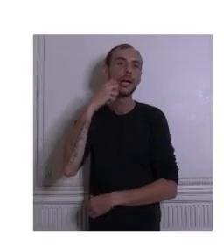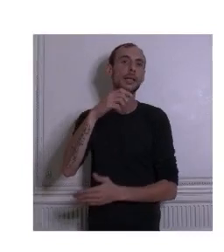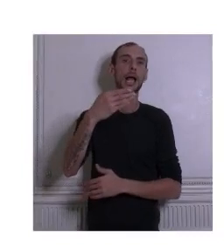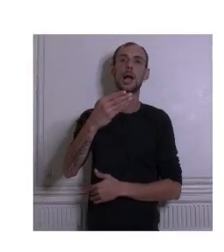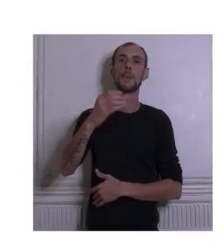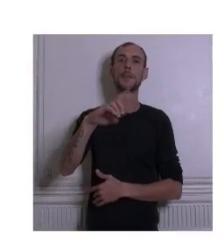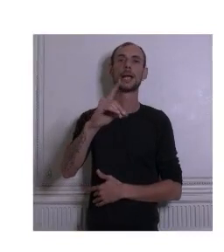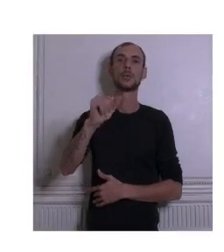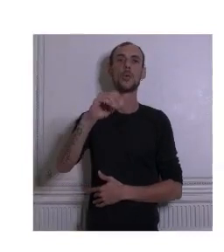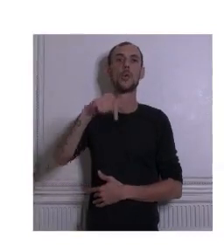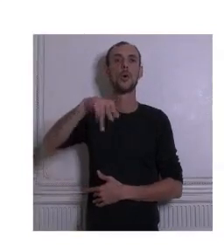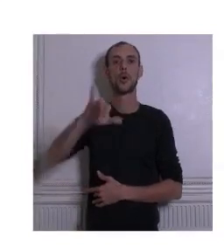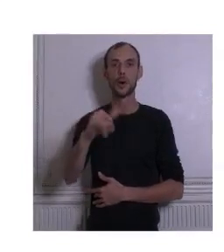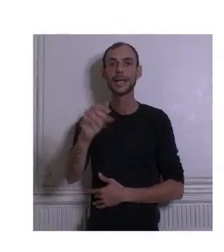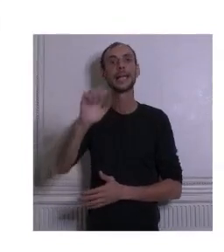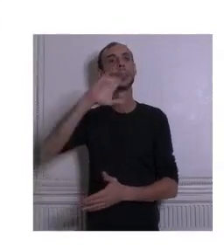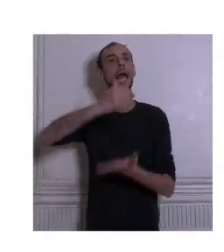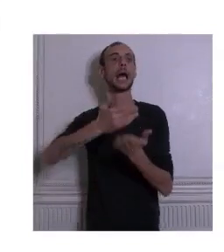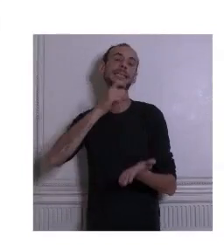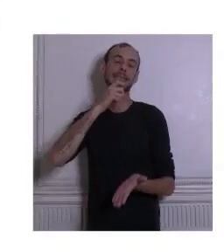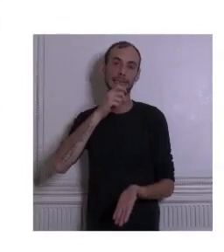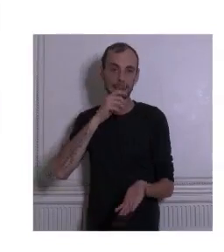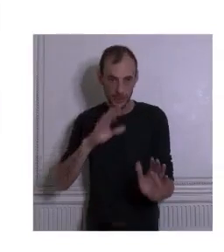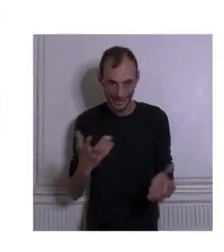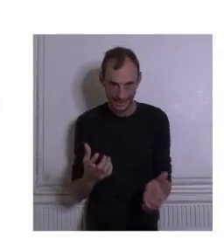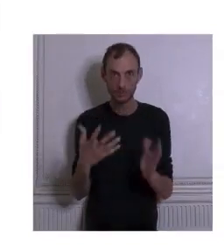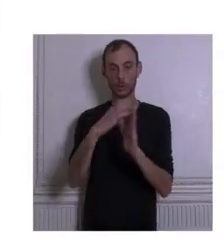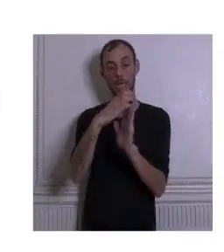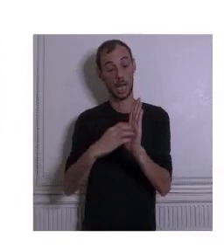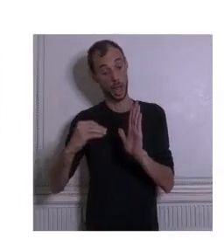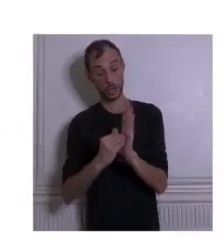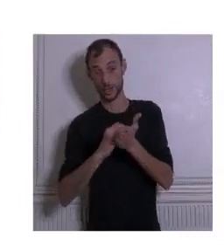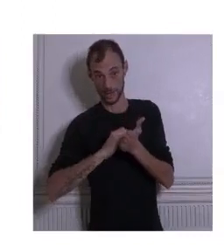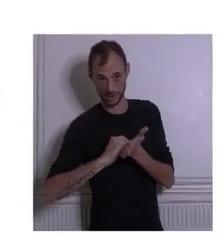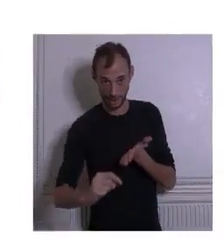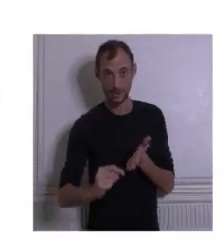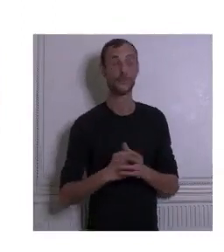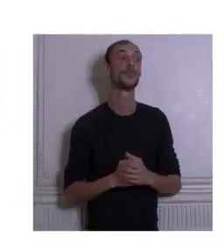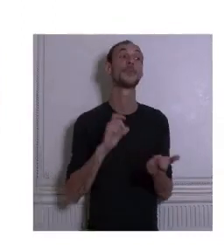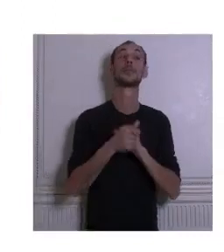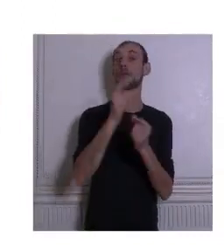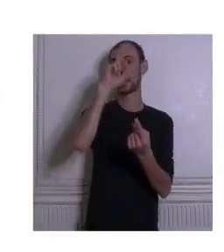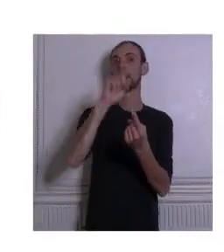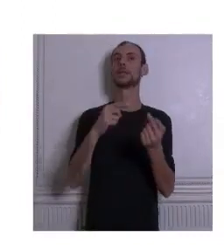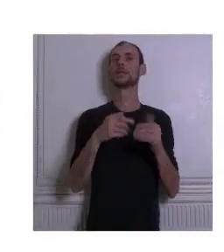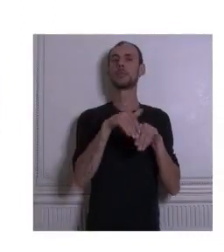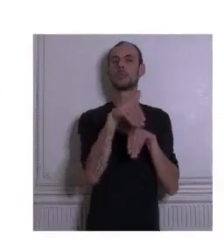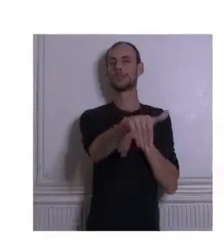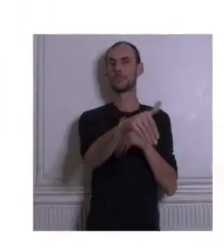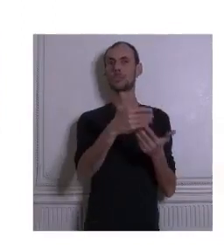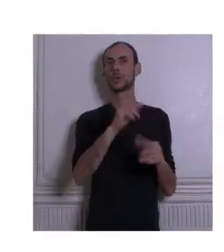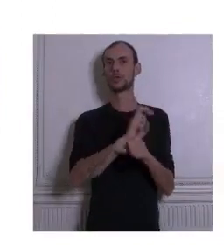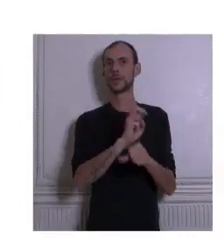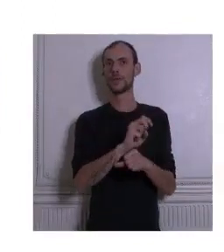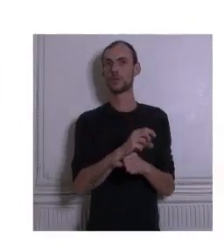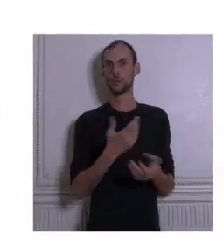l'heure, c'est qu'on est en face du château de Thouars, qu'on est monument historique, et que l'architecte des bâtiments de France se montre en général très sourcilleux, à juste